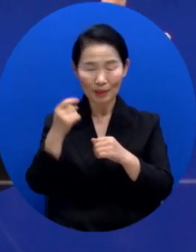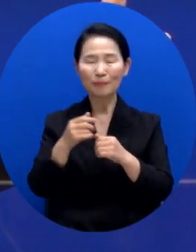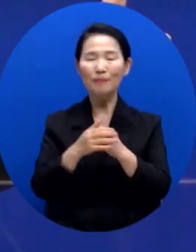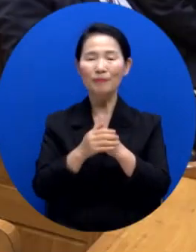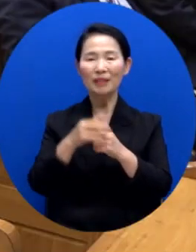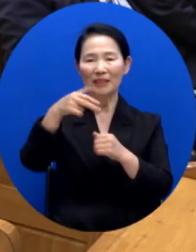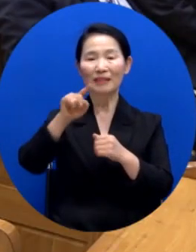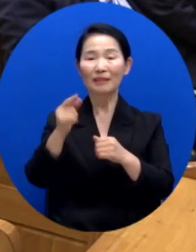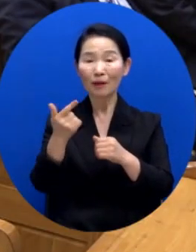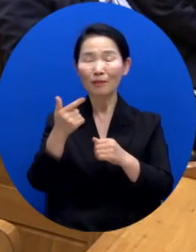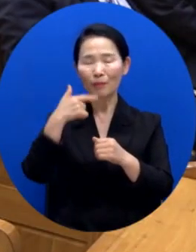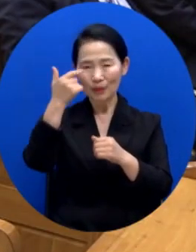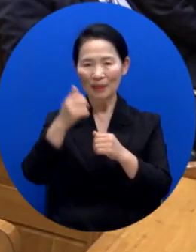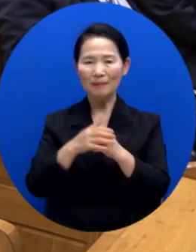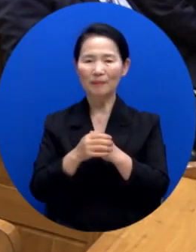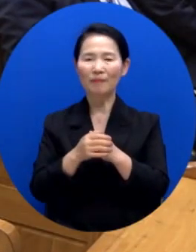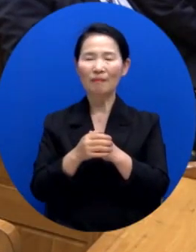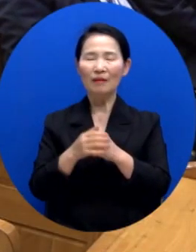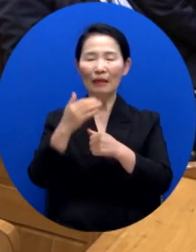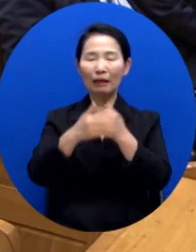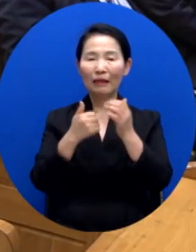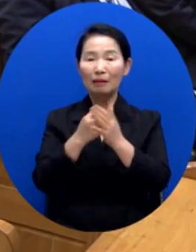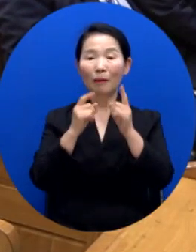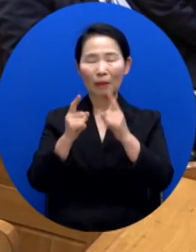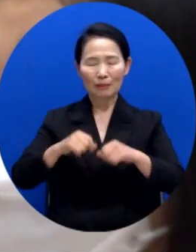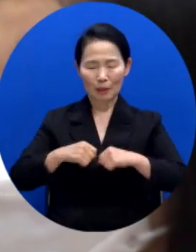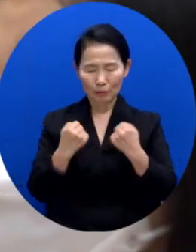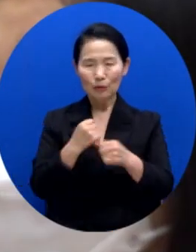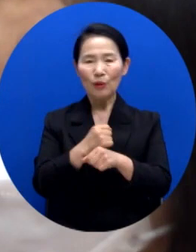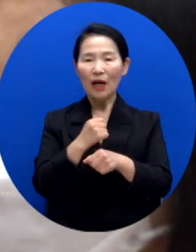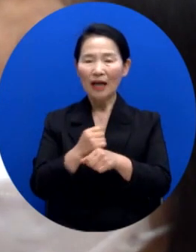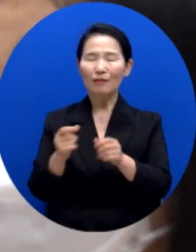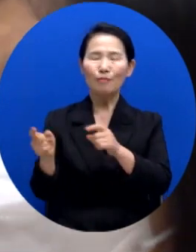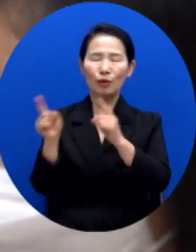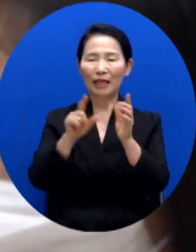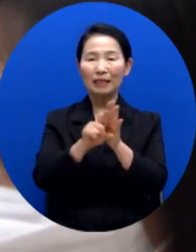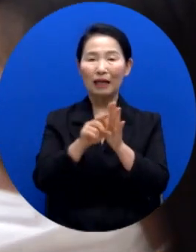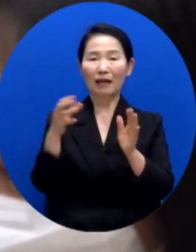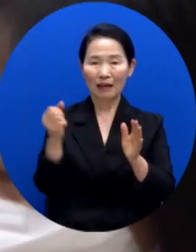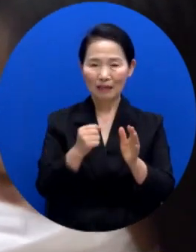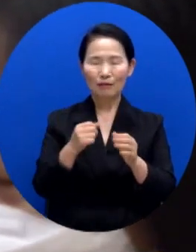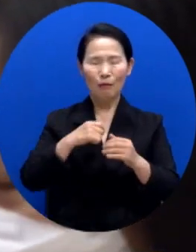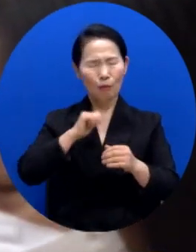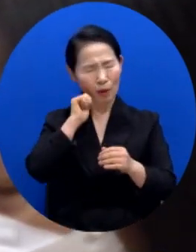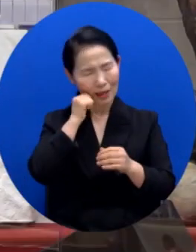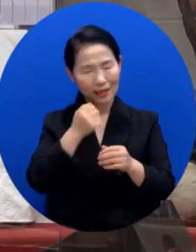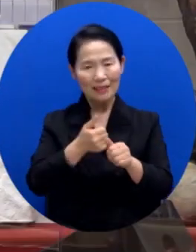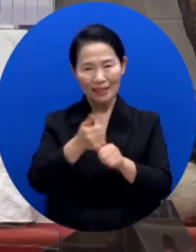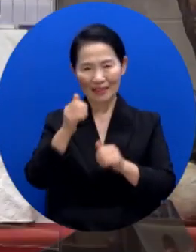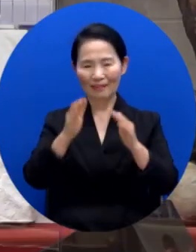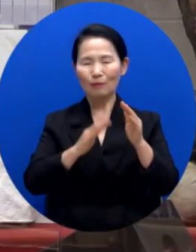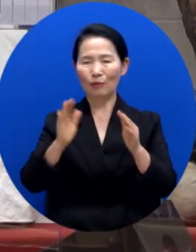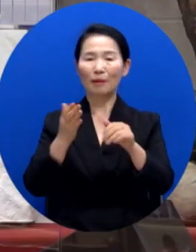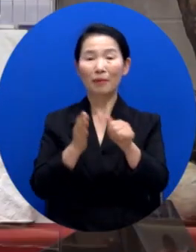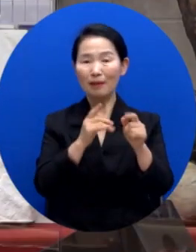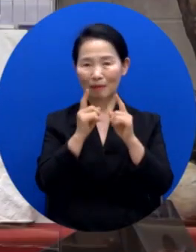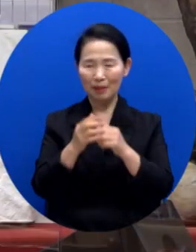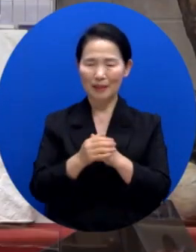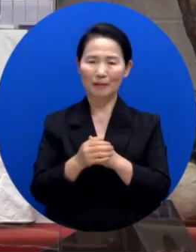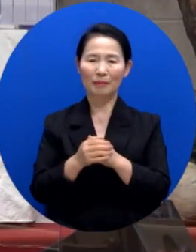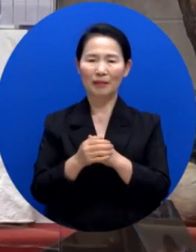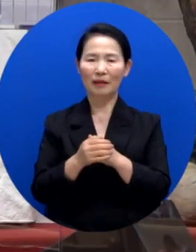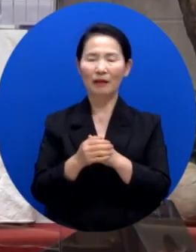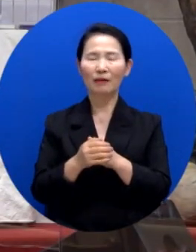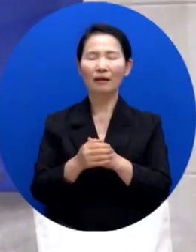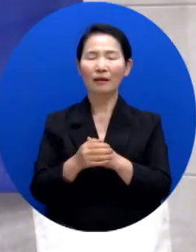목사 님 하나님 말씀에 순종하는 부화 신앙을 통해 환란을 이겨내는 성도가 되기 바란다 고 메시지를 전했습니다 이어